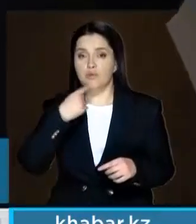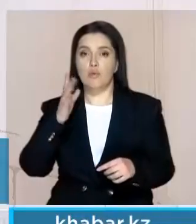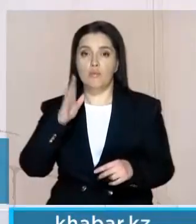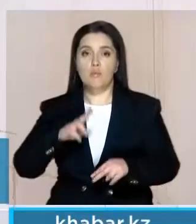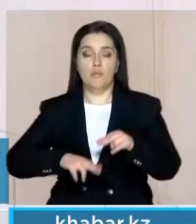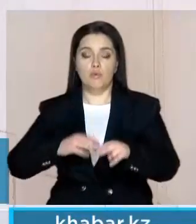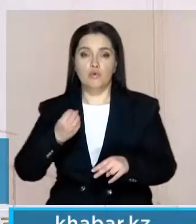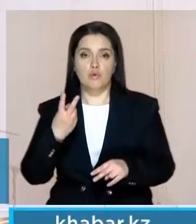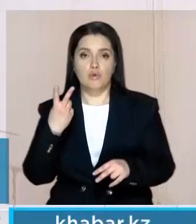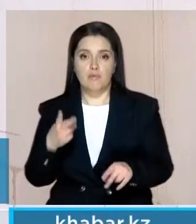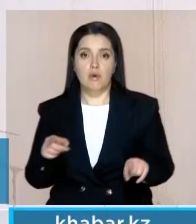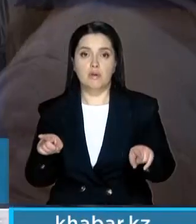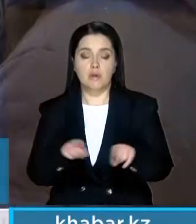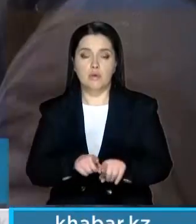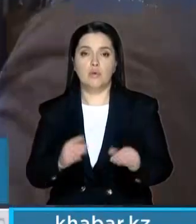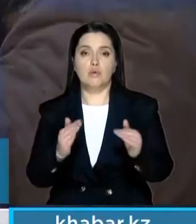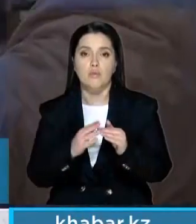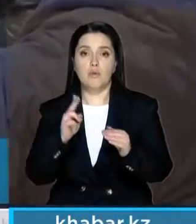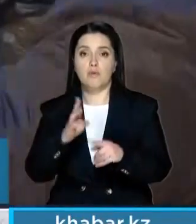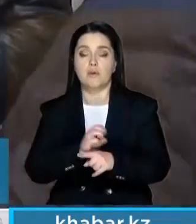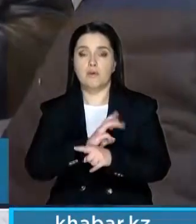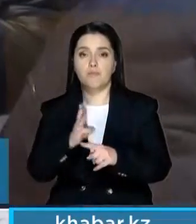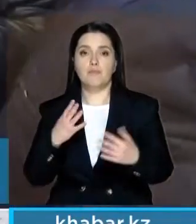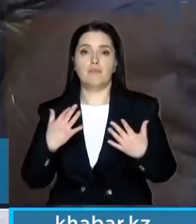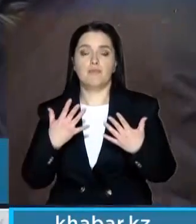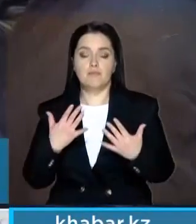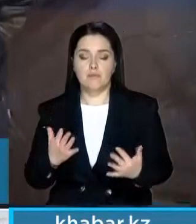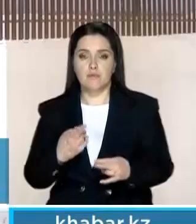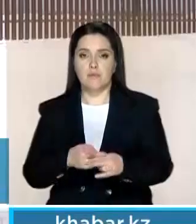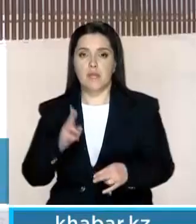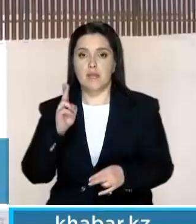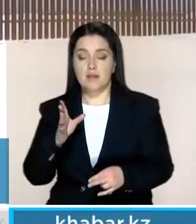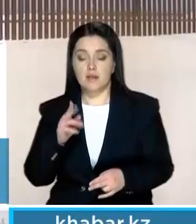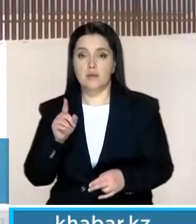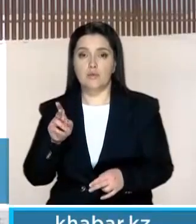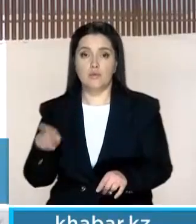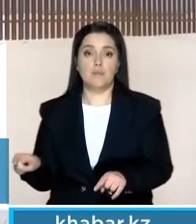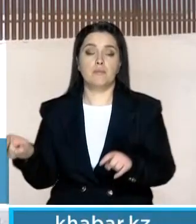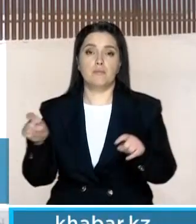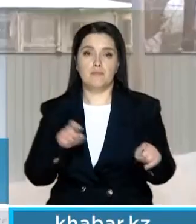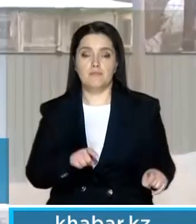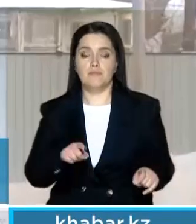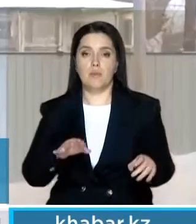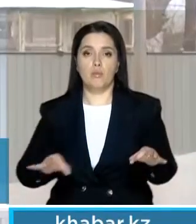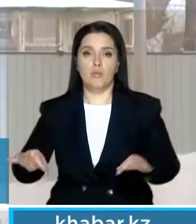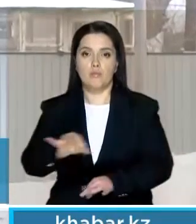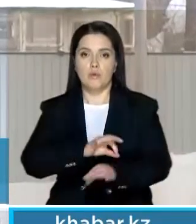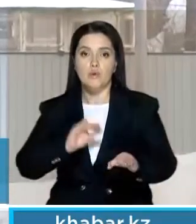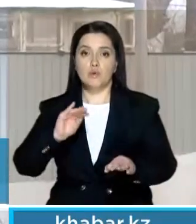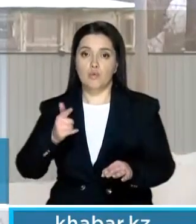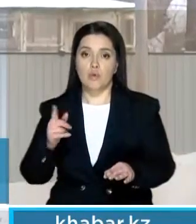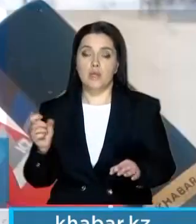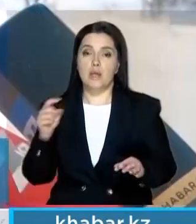построить ещё два таких дома квартирами обеспечат нуждающихся в жилье граждан в том числе и тех кто переехал в посёлок по проекту с юга